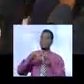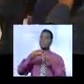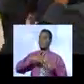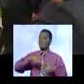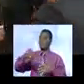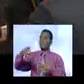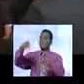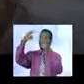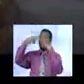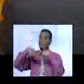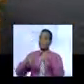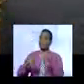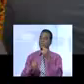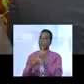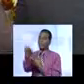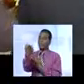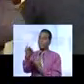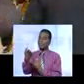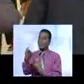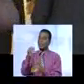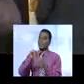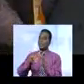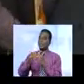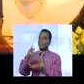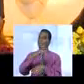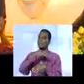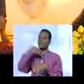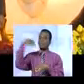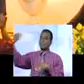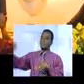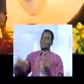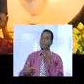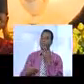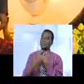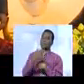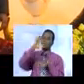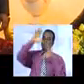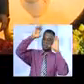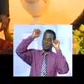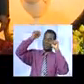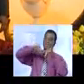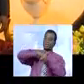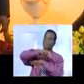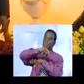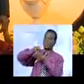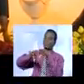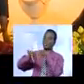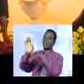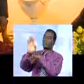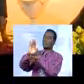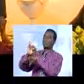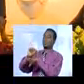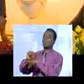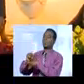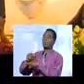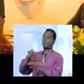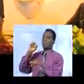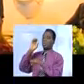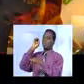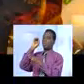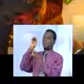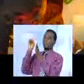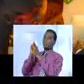vendredi, aux environs de 4 heures, a été reçu par le président de la République de Côte d'Ivoire,